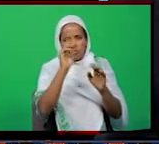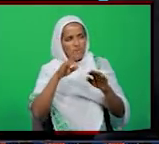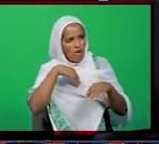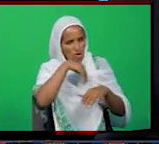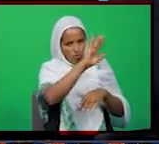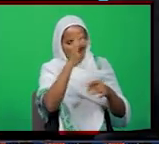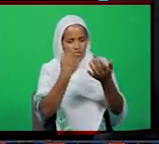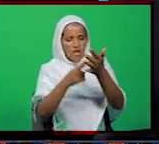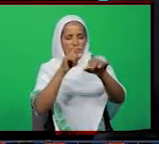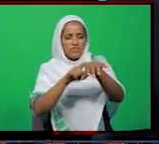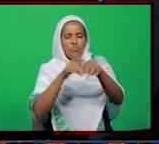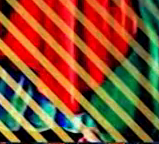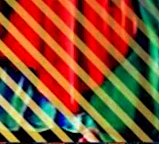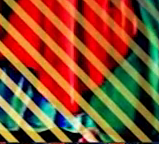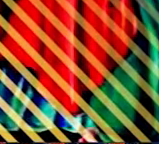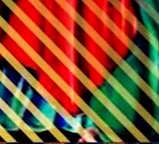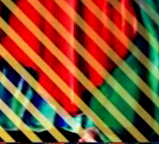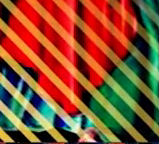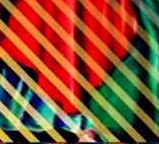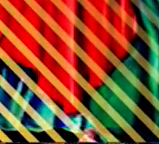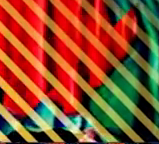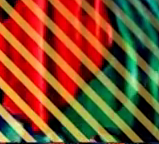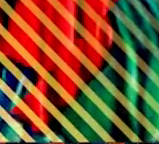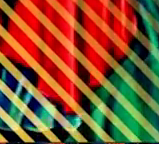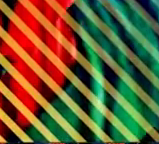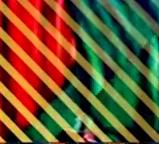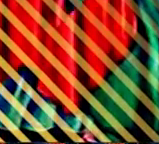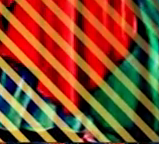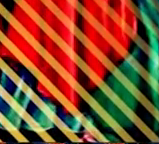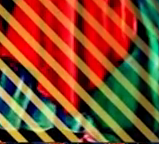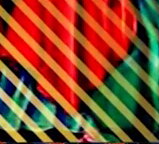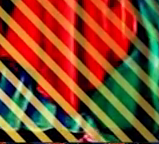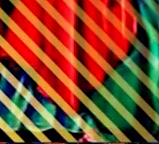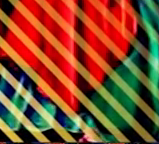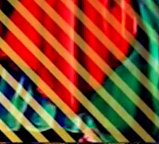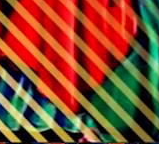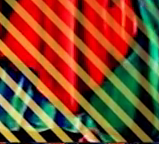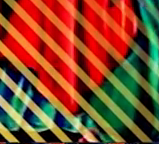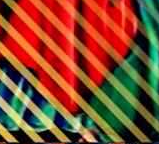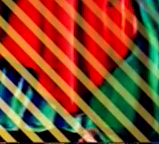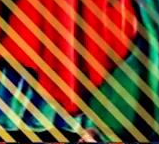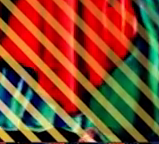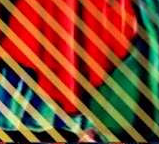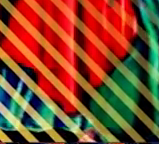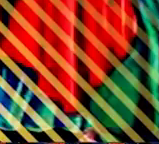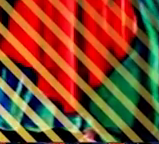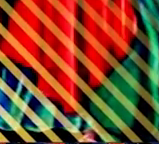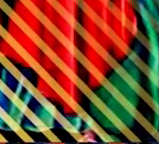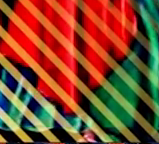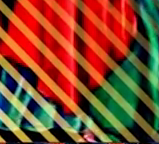በዚያ ጊዜው በደረሰ ጊዜ እመቤታችን ግንቦት 1 ቀን በእኛ አቆጣጠር